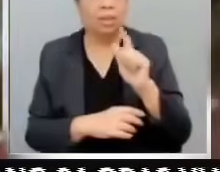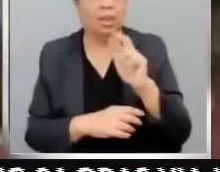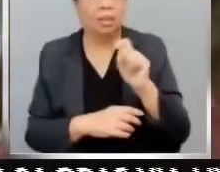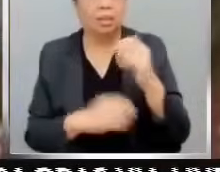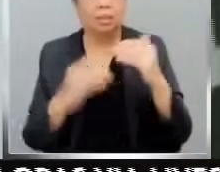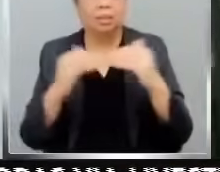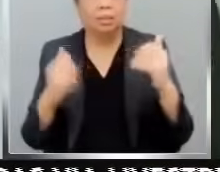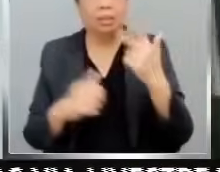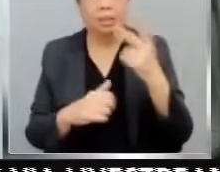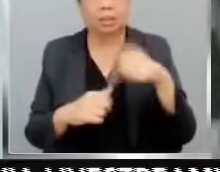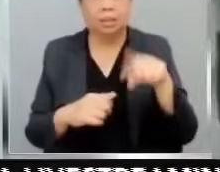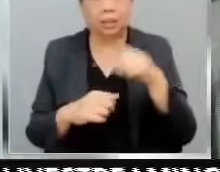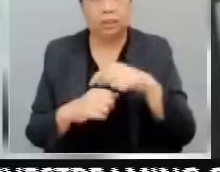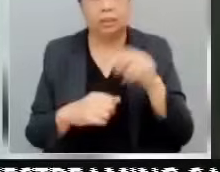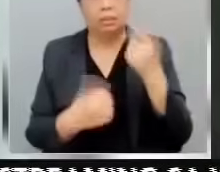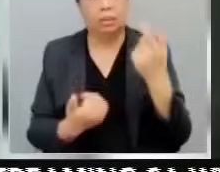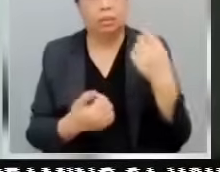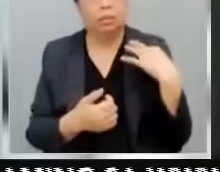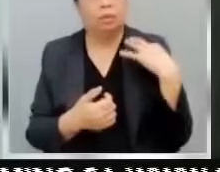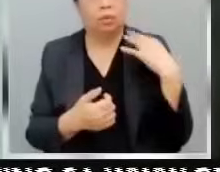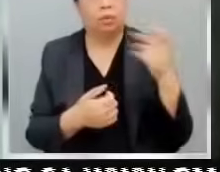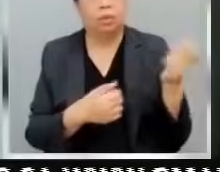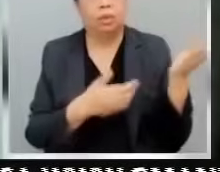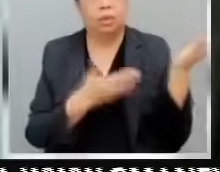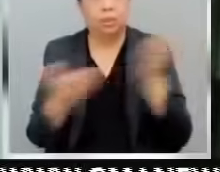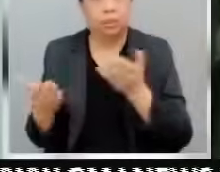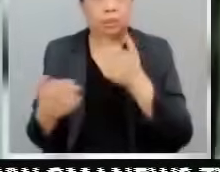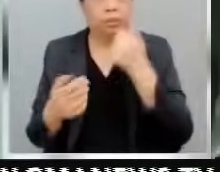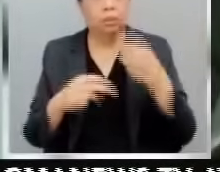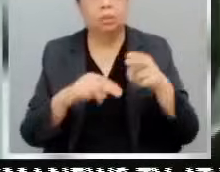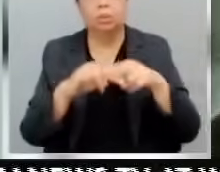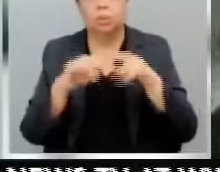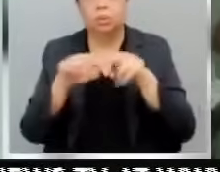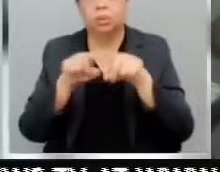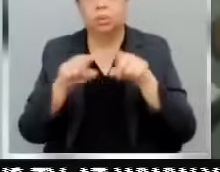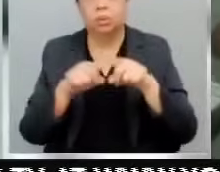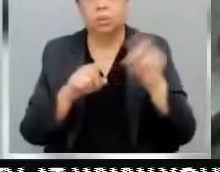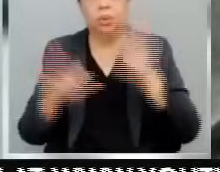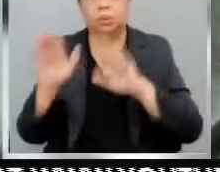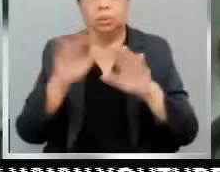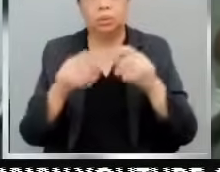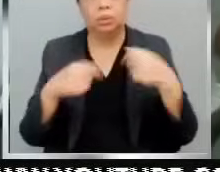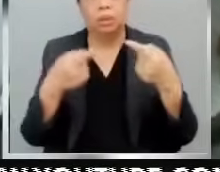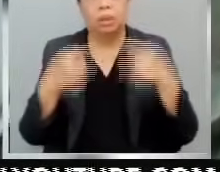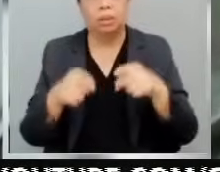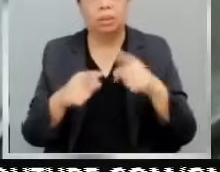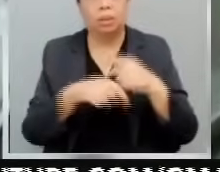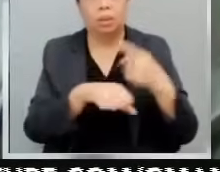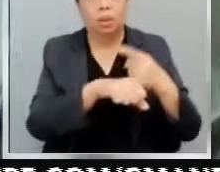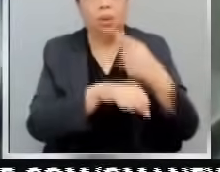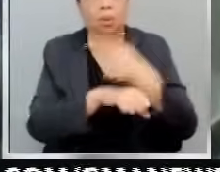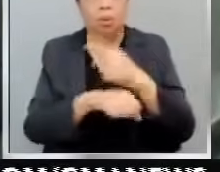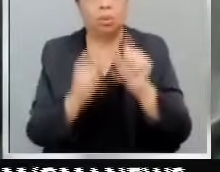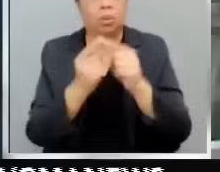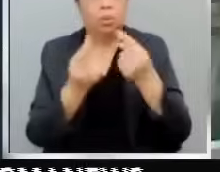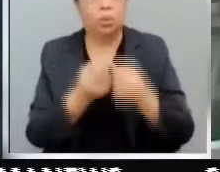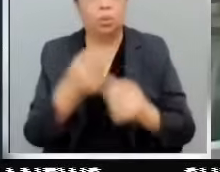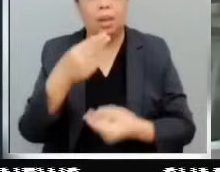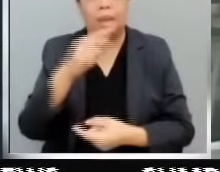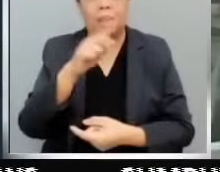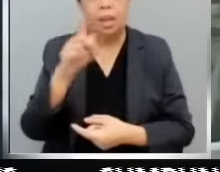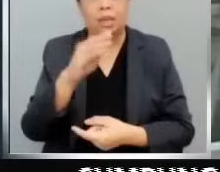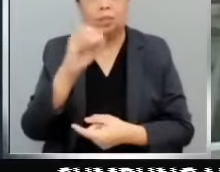Voluntary Repatriation ng Lebanon dahil sa tumataas sa tensyon matapos magsagawa ng rocket attack ang grupong Hezbollah papuntang